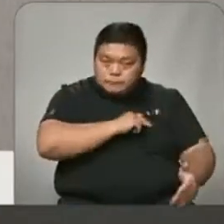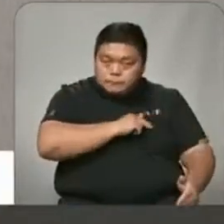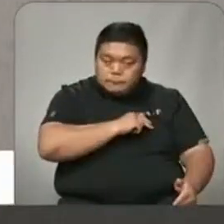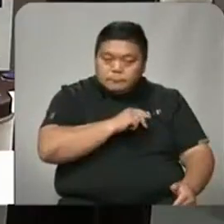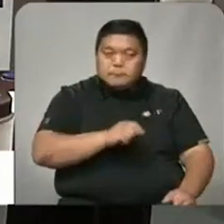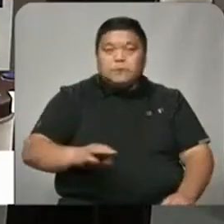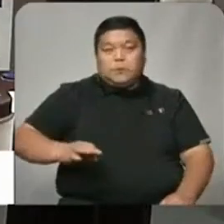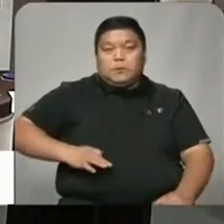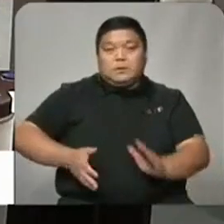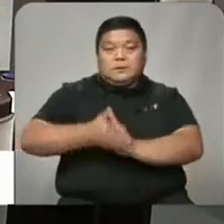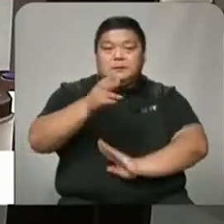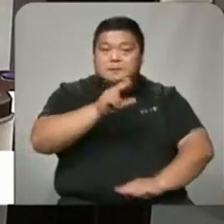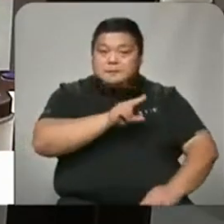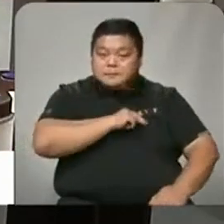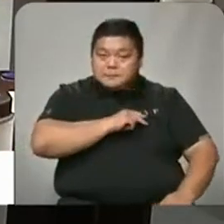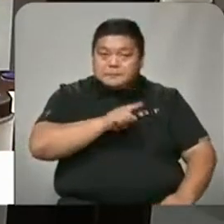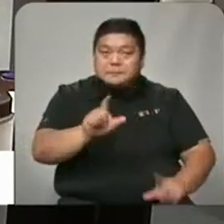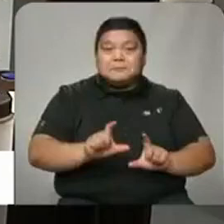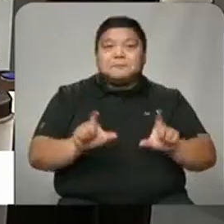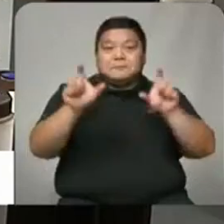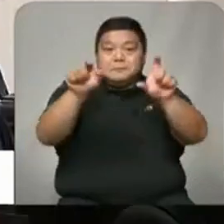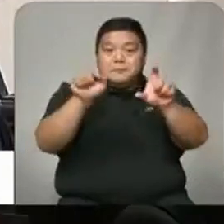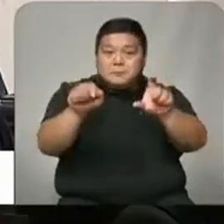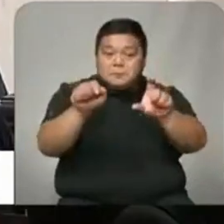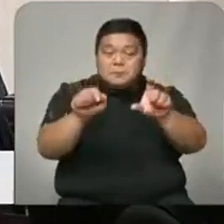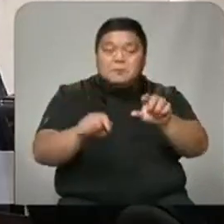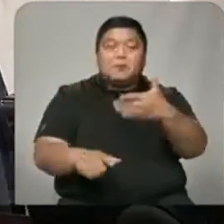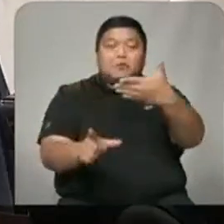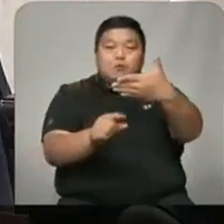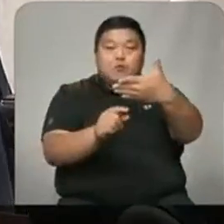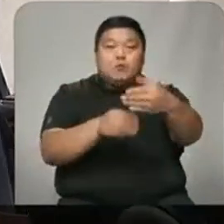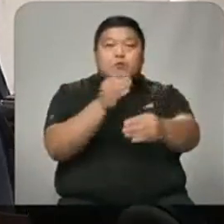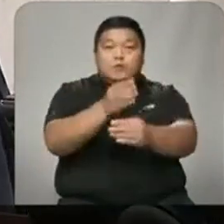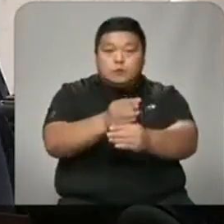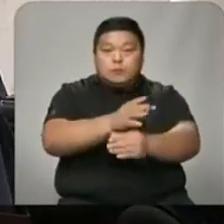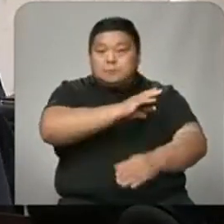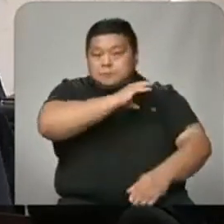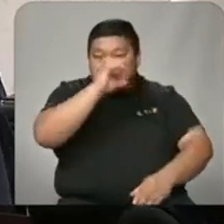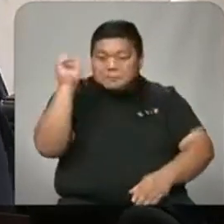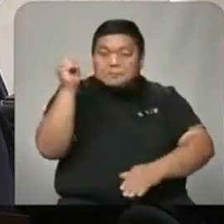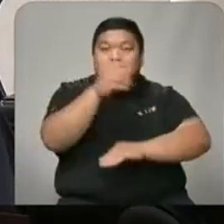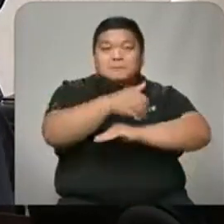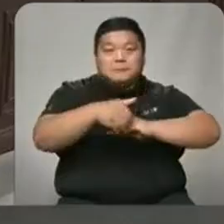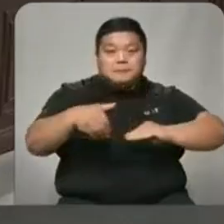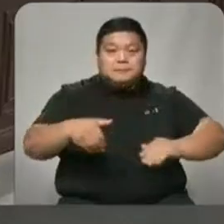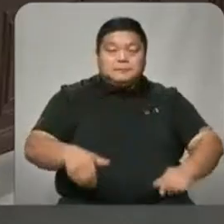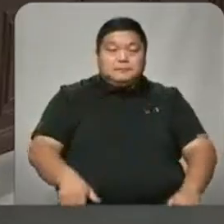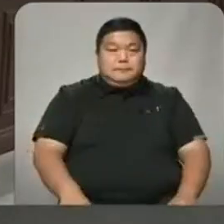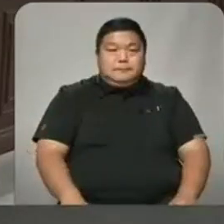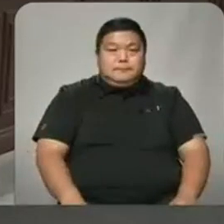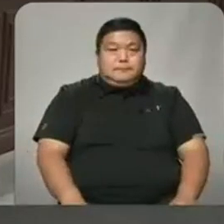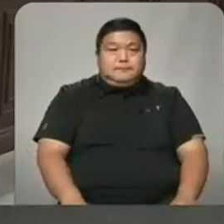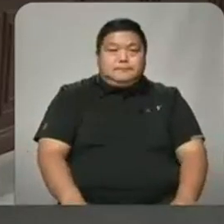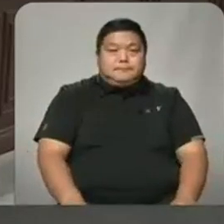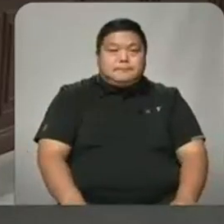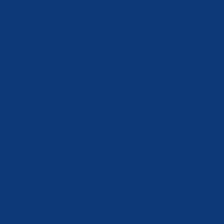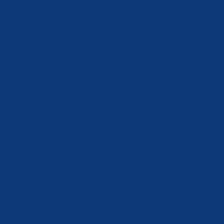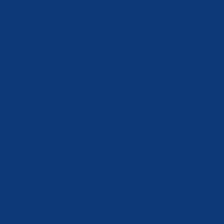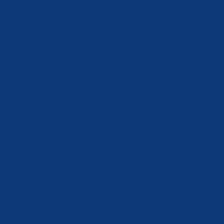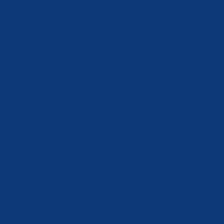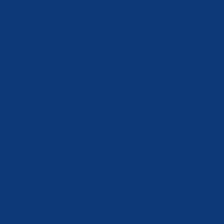원주시의회가 발의한 교권침해 보호 조례안들은 이달 본회의 통과를 앞두고 있습니다 KBS 뉴스입니다